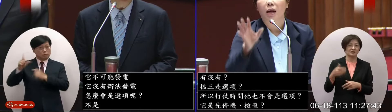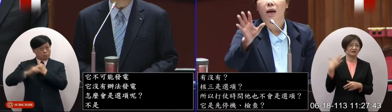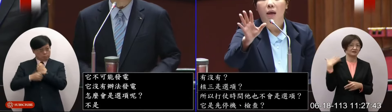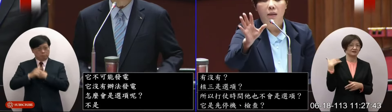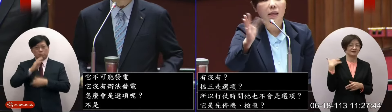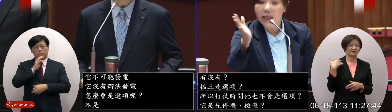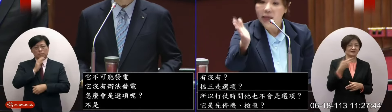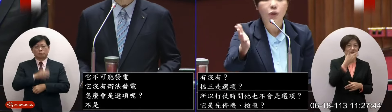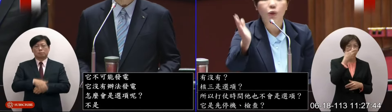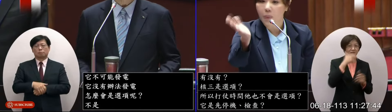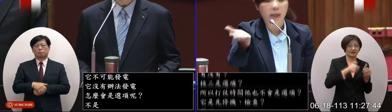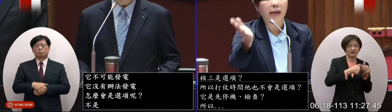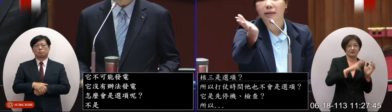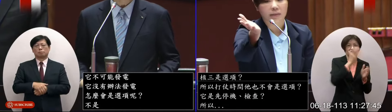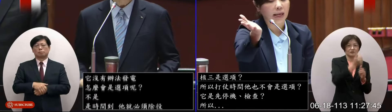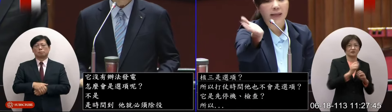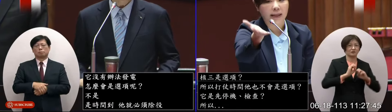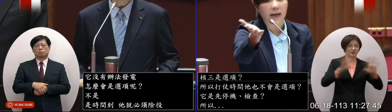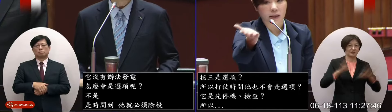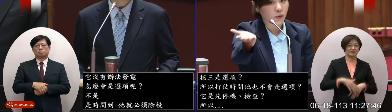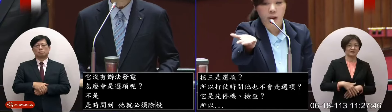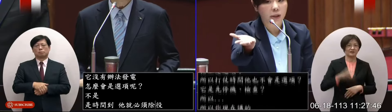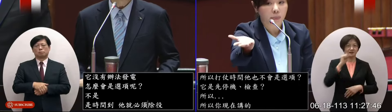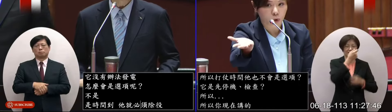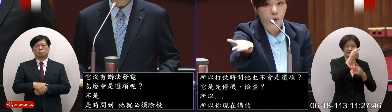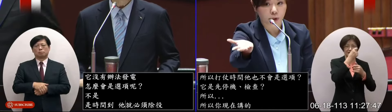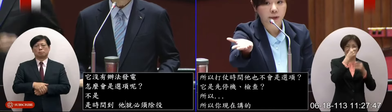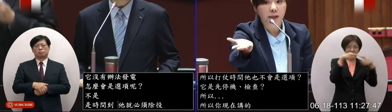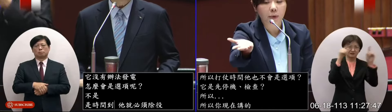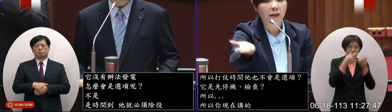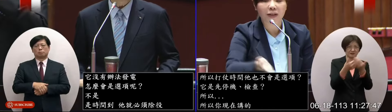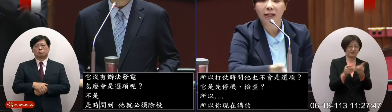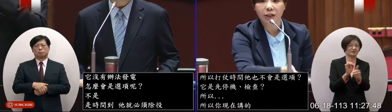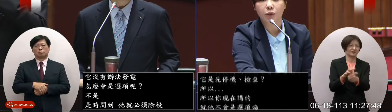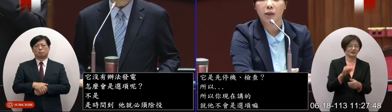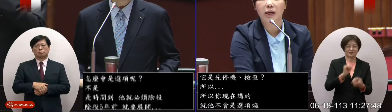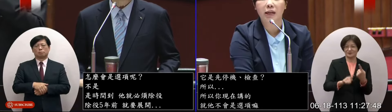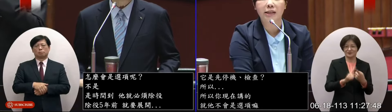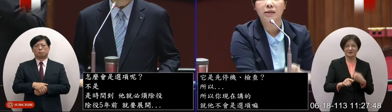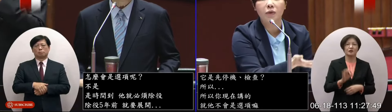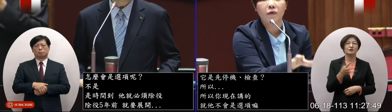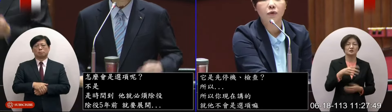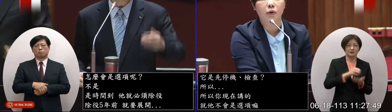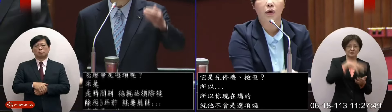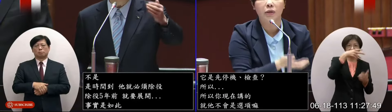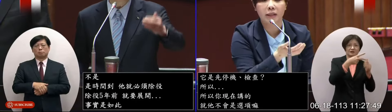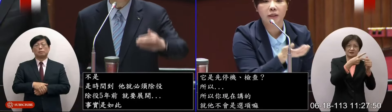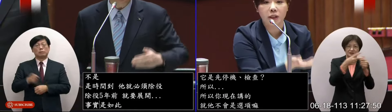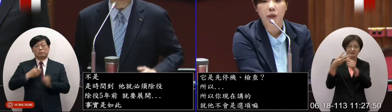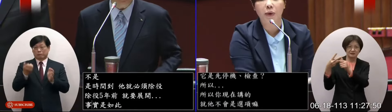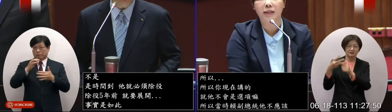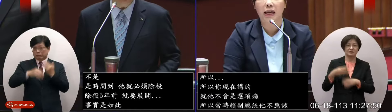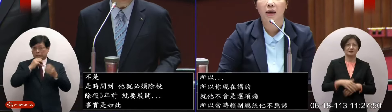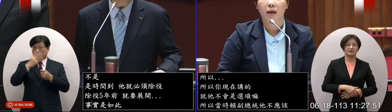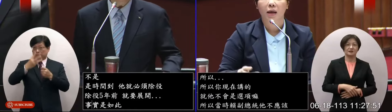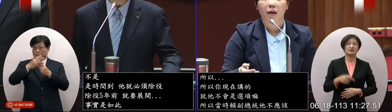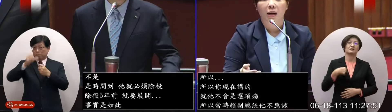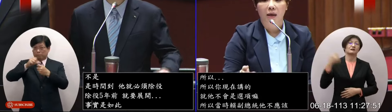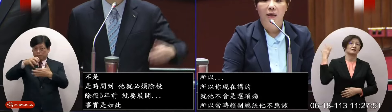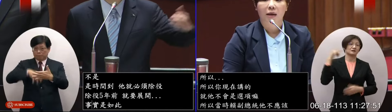该是如此。 那他当时就不应该在台大跟学生这么说，因为他非常清楚核二核三身为副总统， 因为你的前提是三五年内